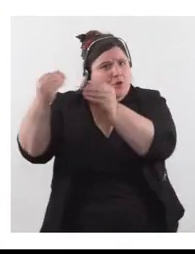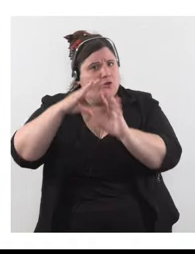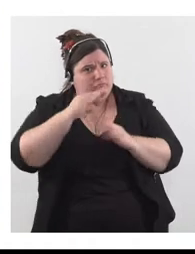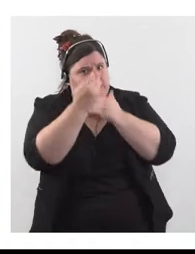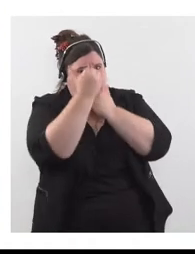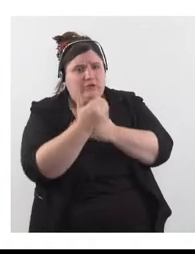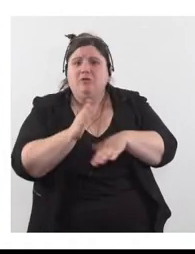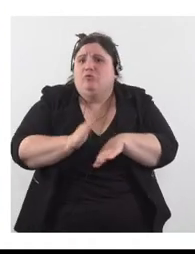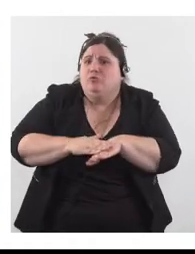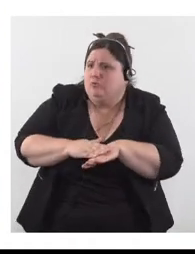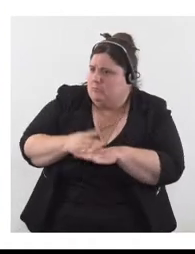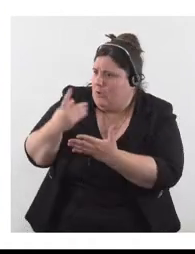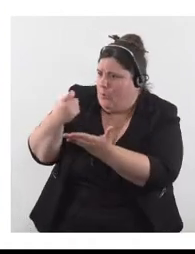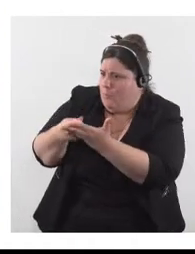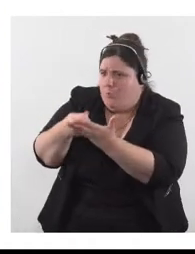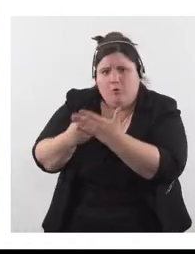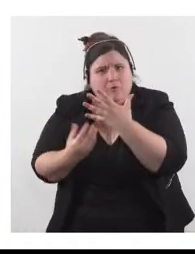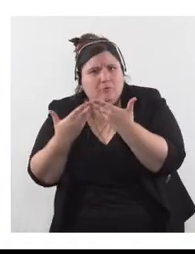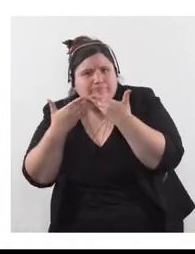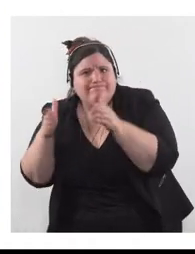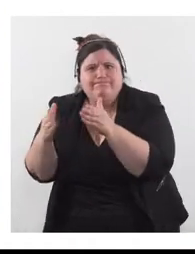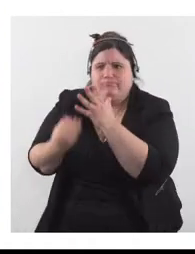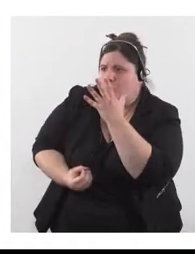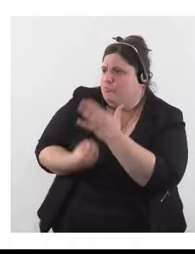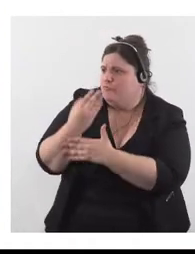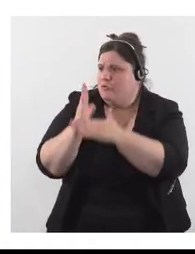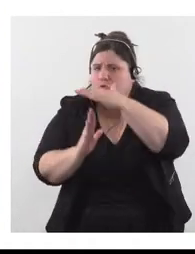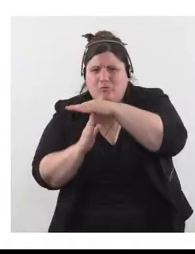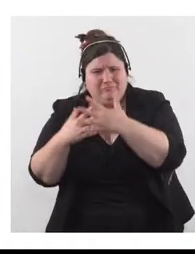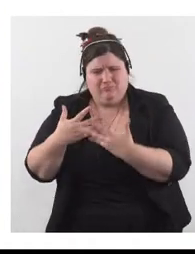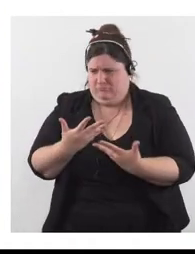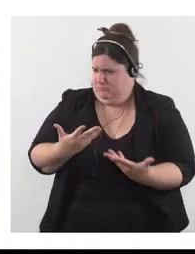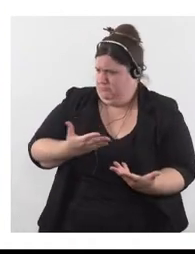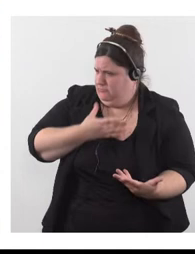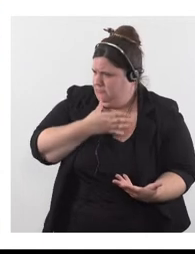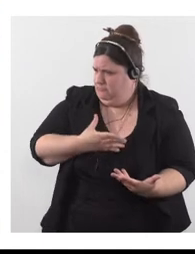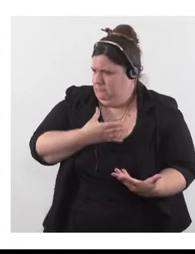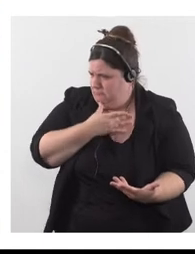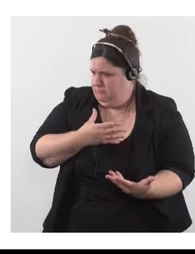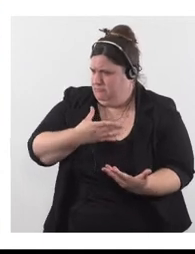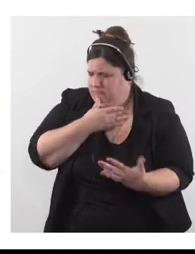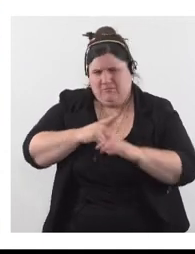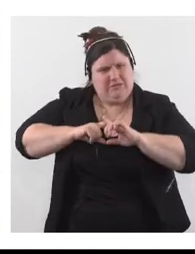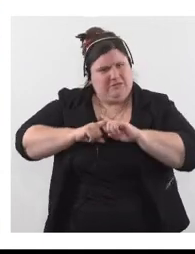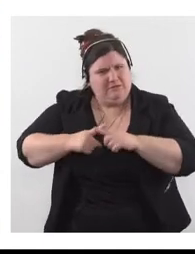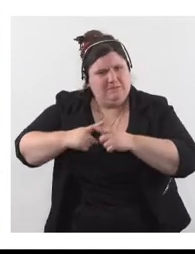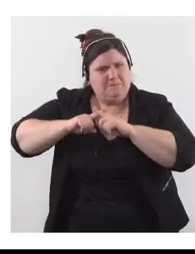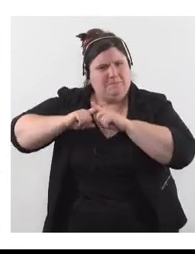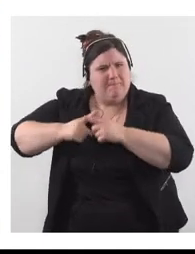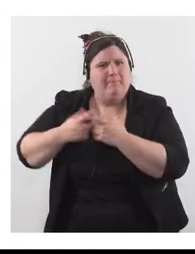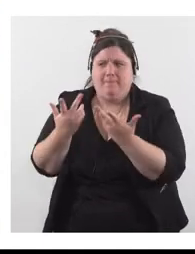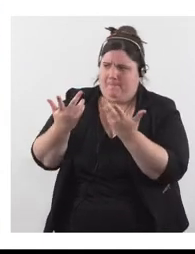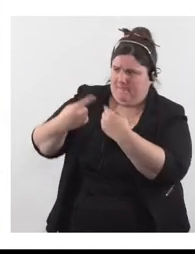lutté avec la Commission irlandaise pour changer la loi, pour changer les pratiques en cours. Et nous voulons